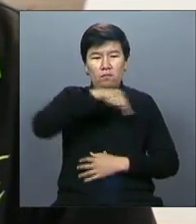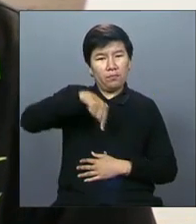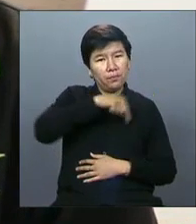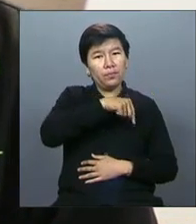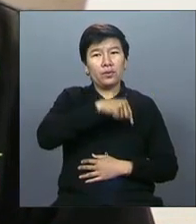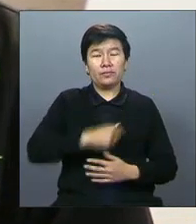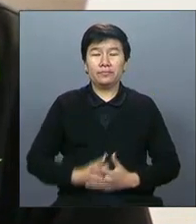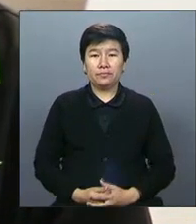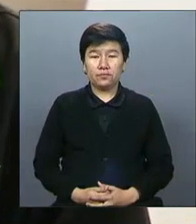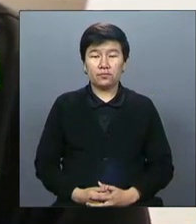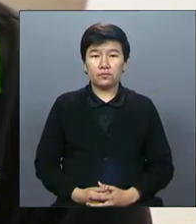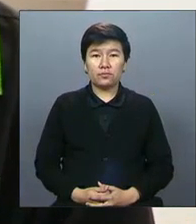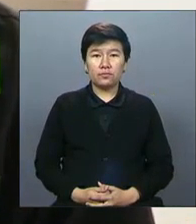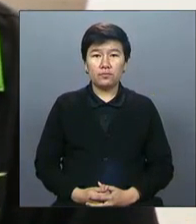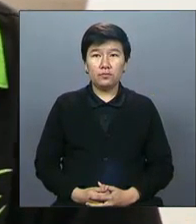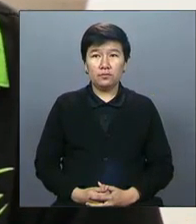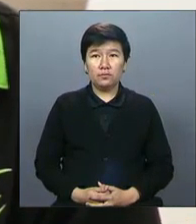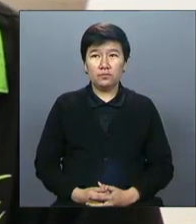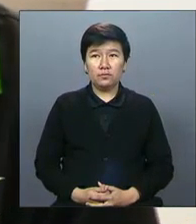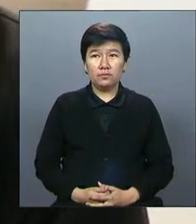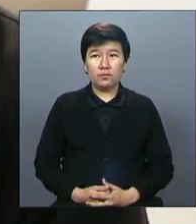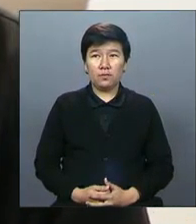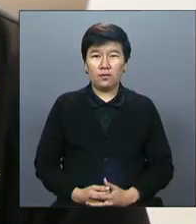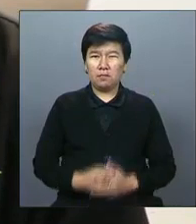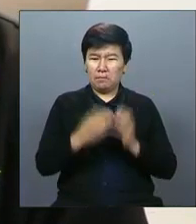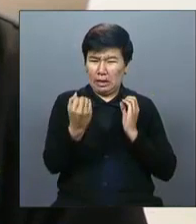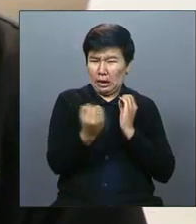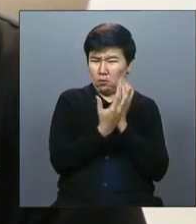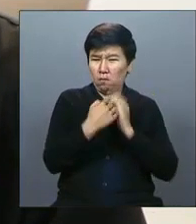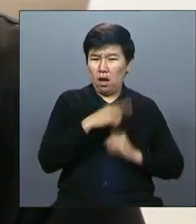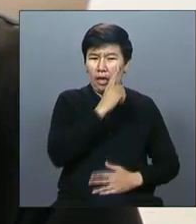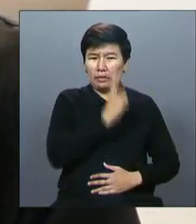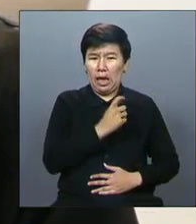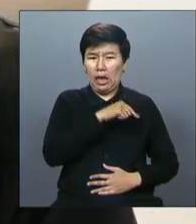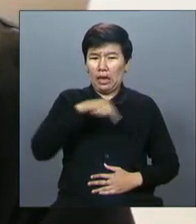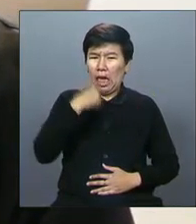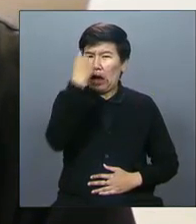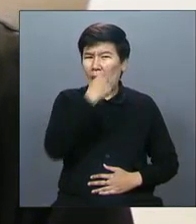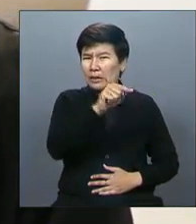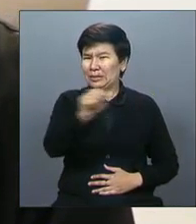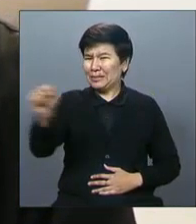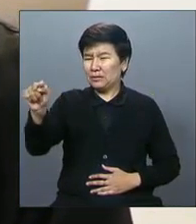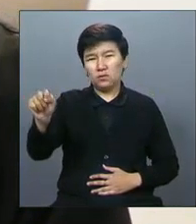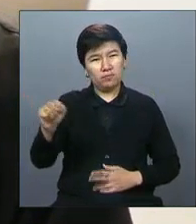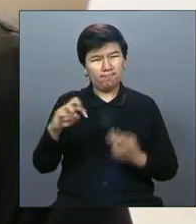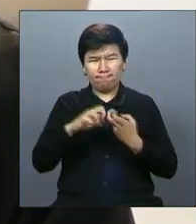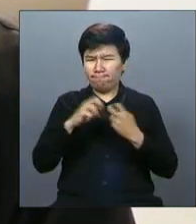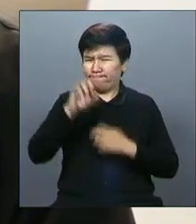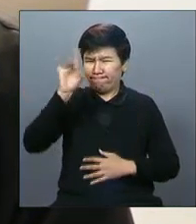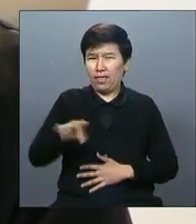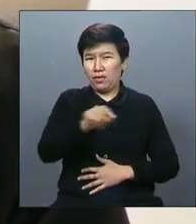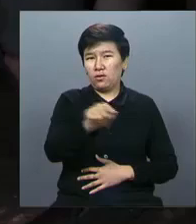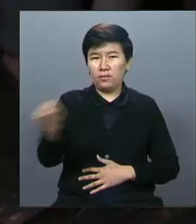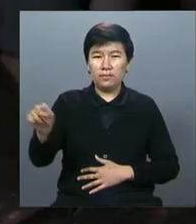พราะนั้นผู้ที่มาทำร้ายมาทำการฆาตกรรมเนี่ยนะครับมองว่ารุนแรงเกินไป